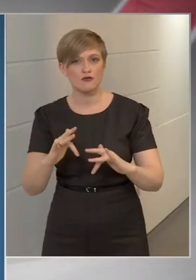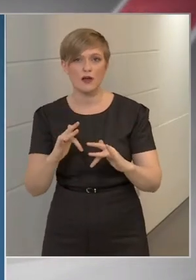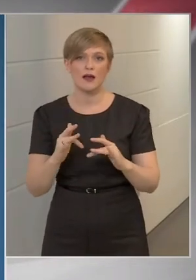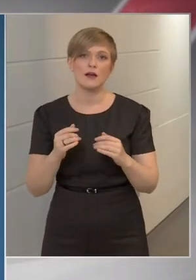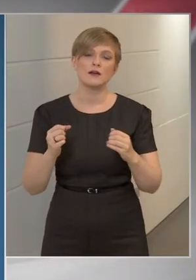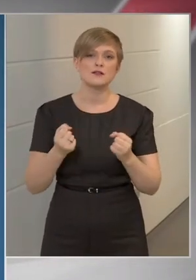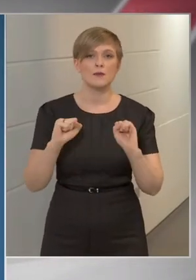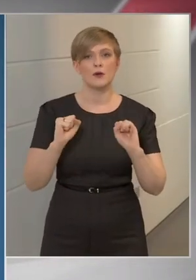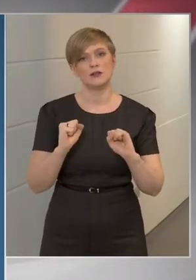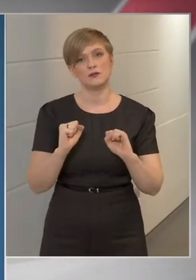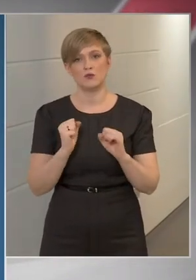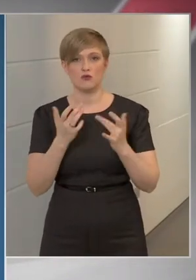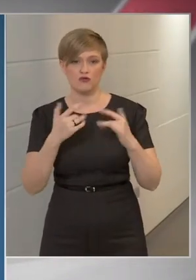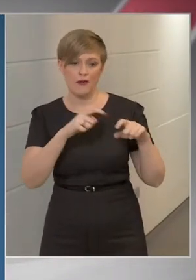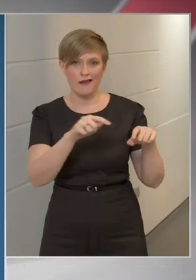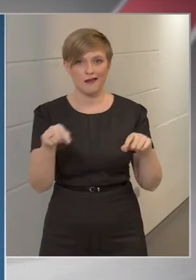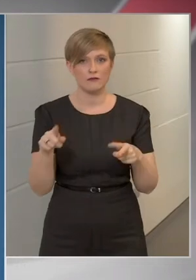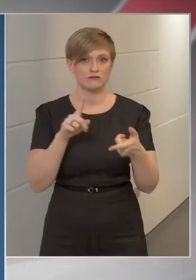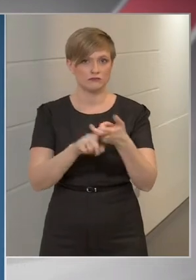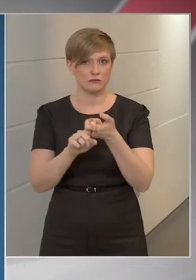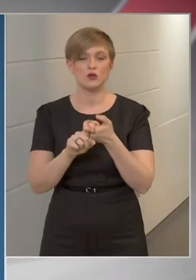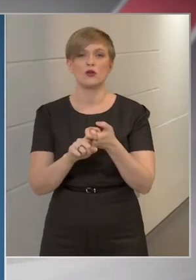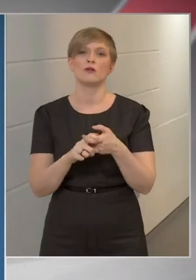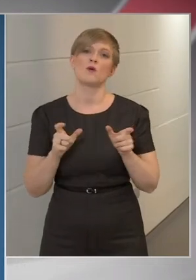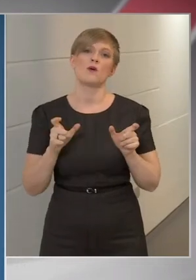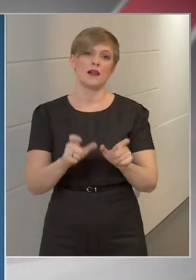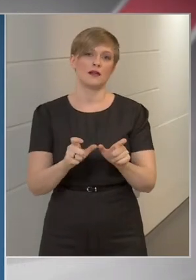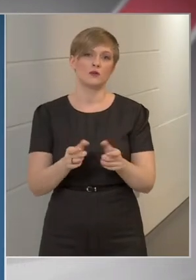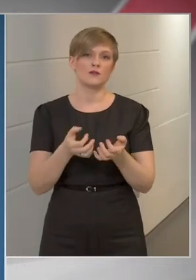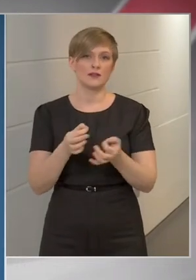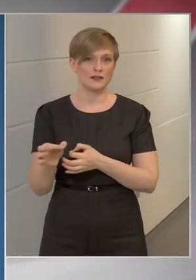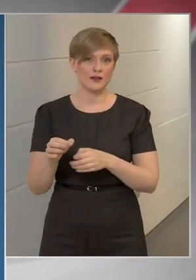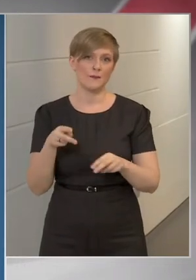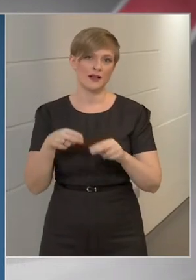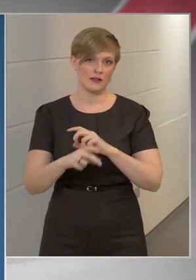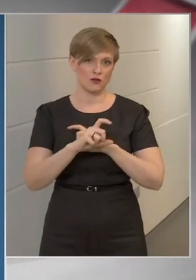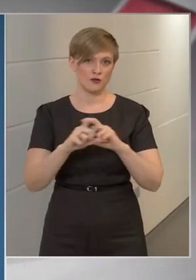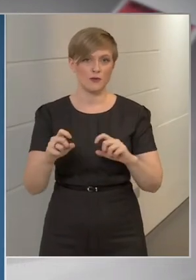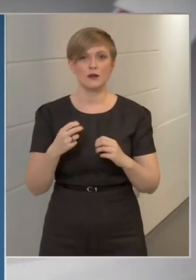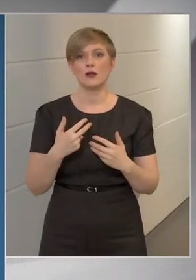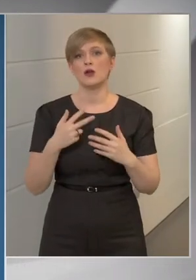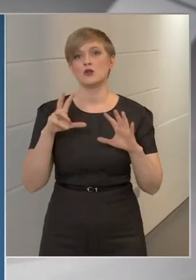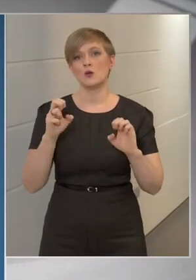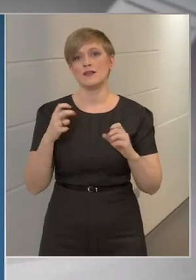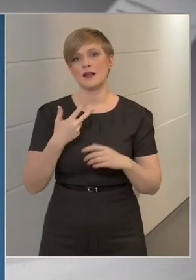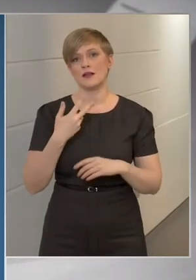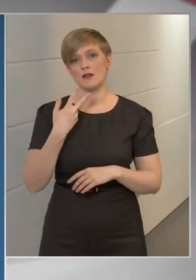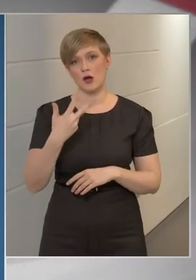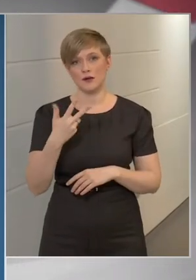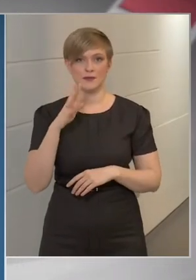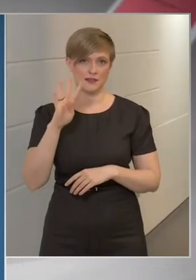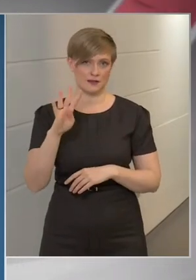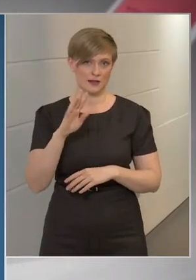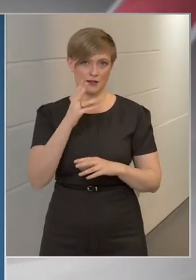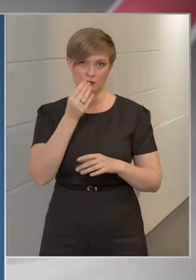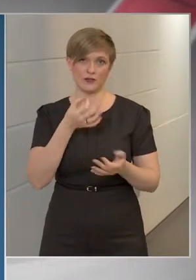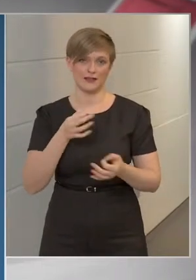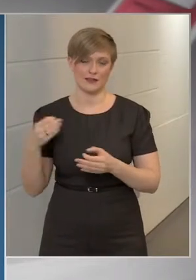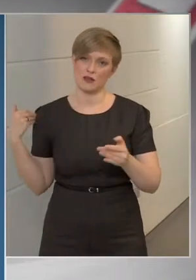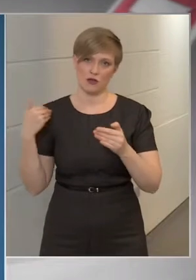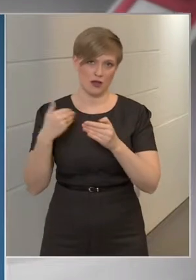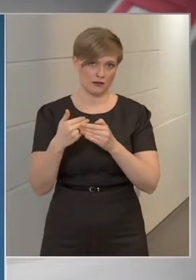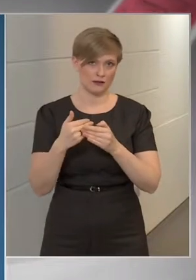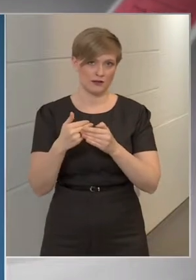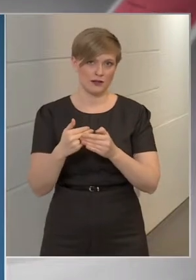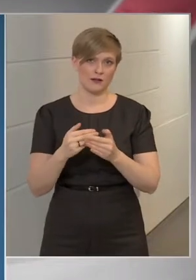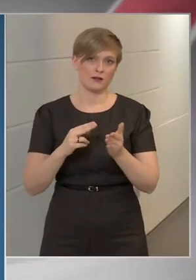szabadidős létesítményekre vonatkozó korlátozó intézkedések megszegése miatt 834 rendőr intézkedést végeztünk ez idáig a